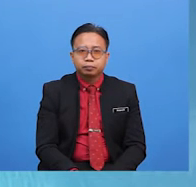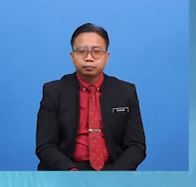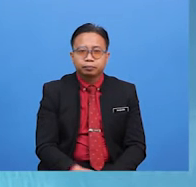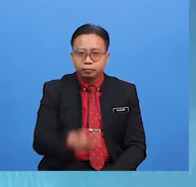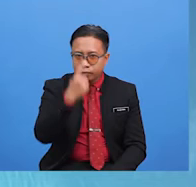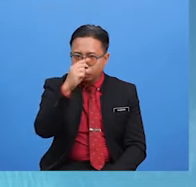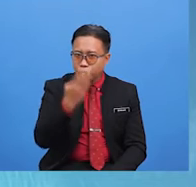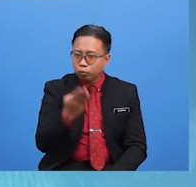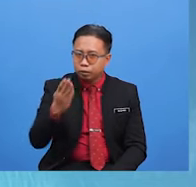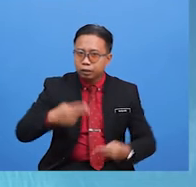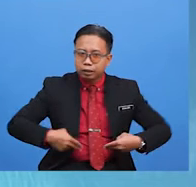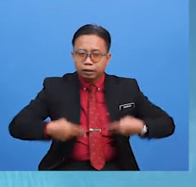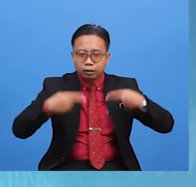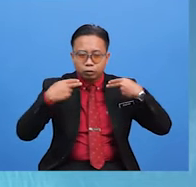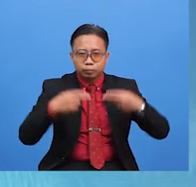Untuk benda hidup,